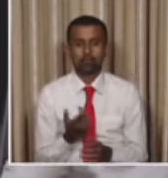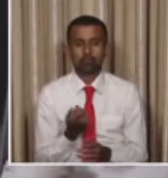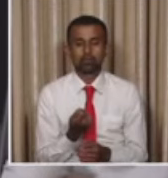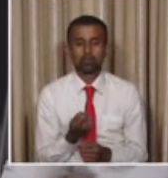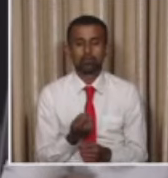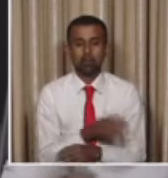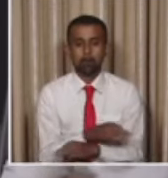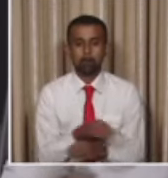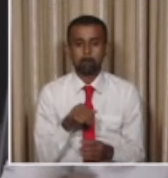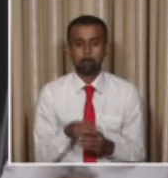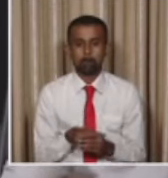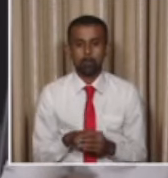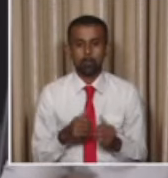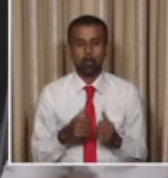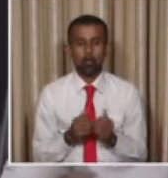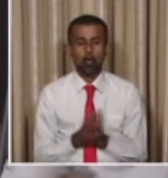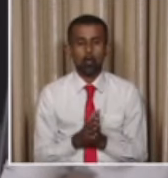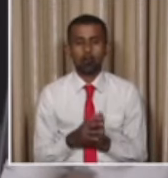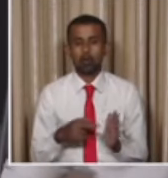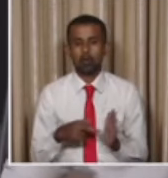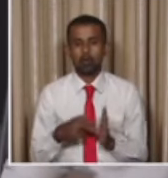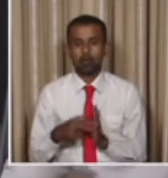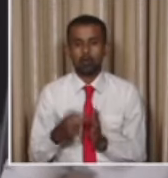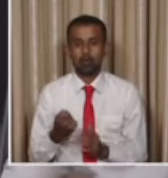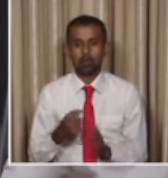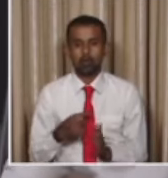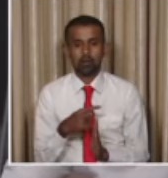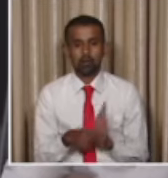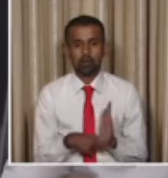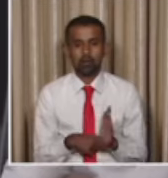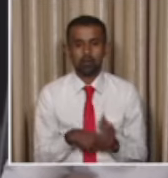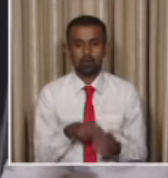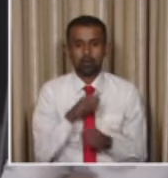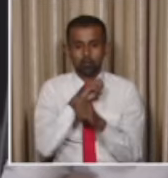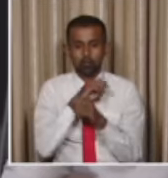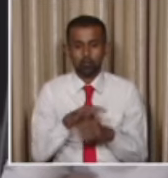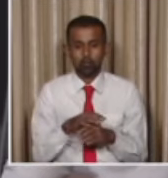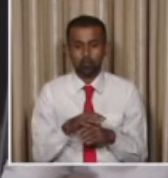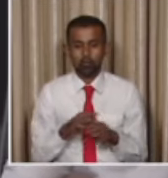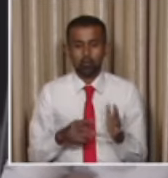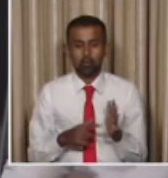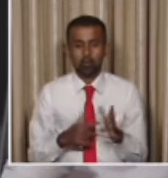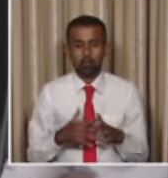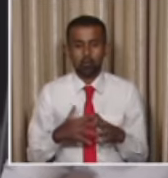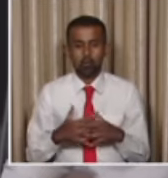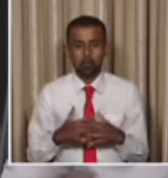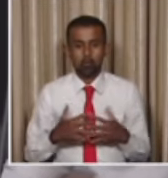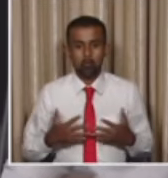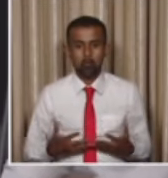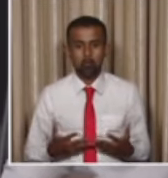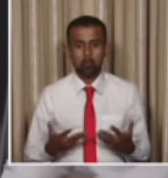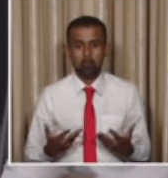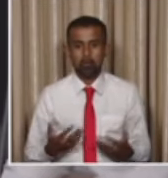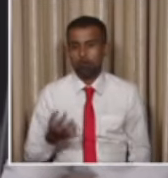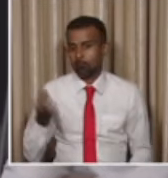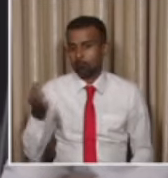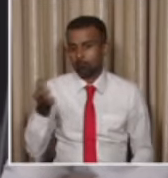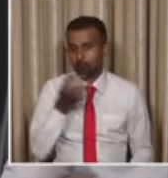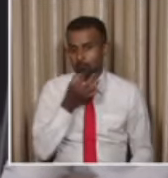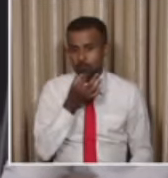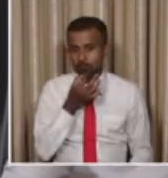තුළ සමස්ත මූල්‍ය ක්‍රමේ ශ්‍රී ලංකාවේ මූල්‍ය විනය මූල්‍ය පද්ධතිය පවත්වාගෙන යන්න බැහැ කියන චෝදනාවේ එතනට